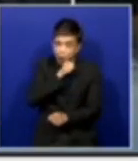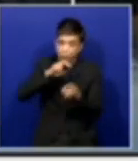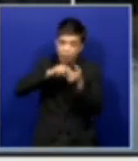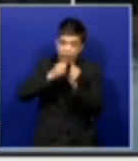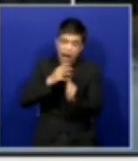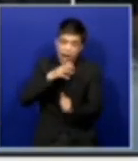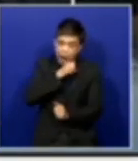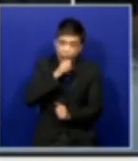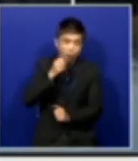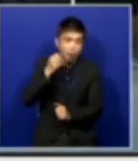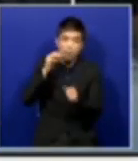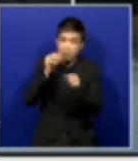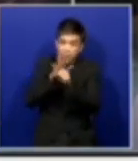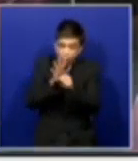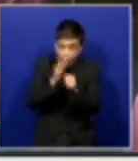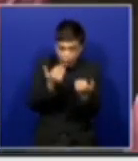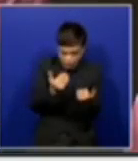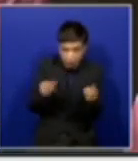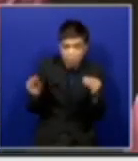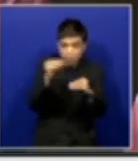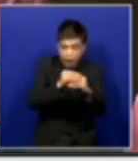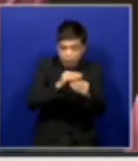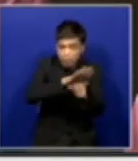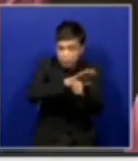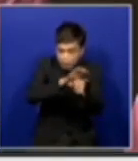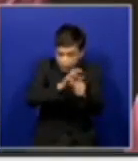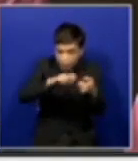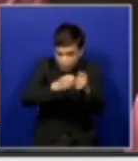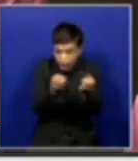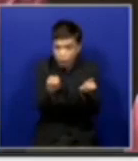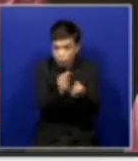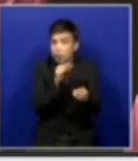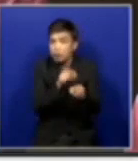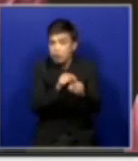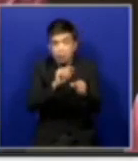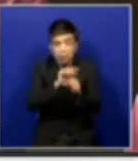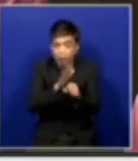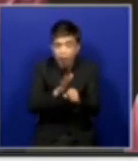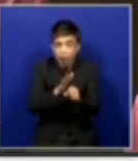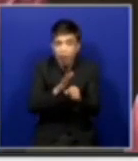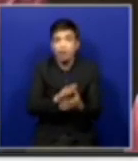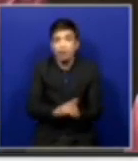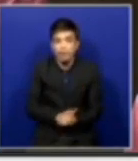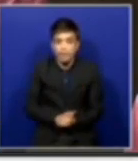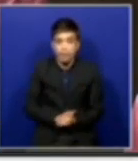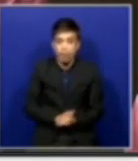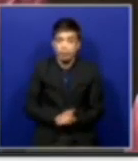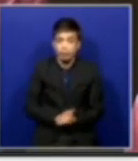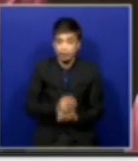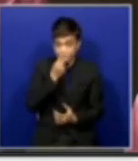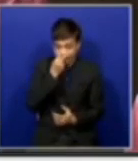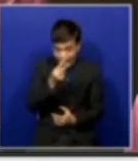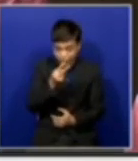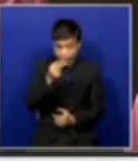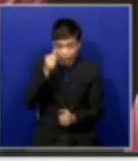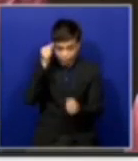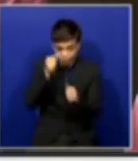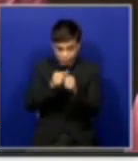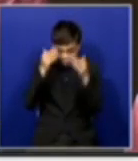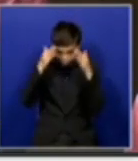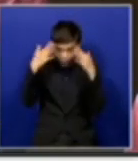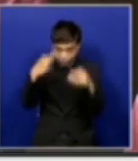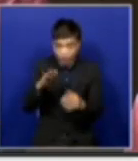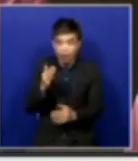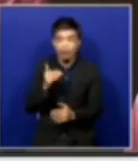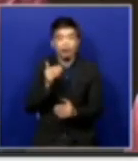ของใหม่ก็ไม่เพียงพอนะครับเราเห็นนะครับว่าเราไปโรงพยาบาลนะครับคนไข้ก็ยังนอนระเบียงอยู่นะ